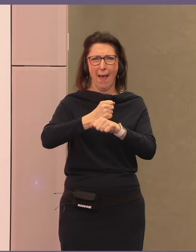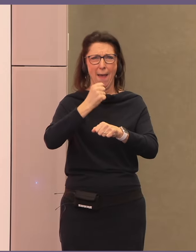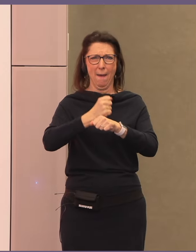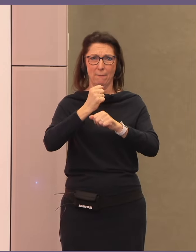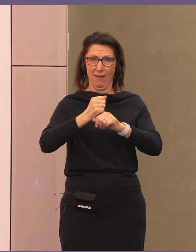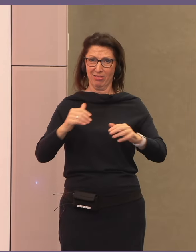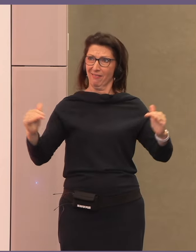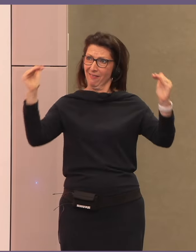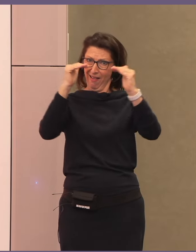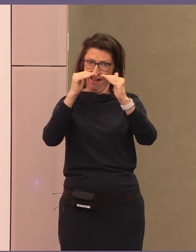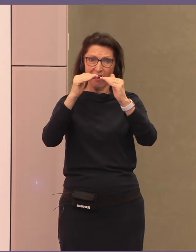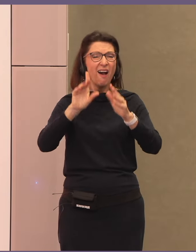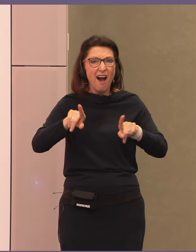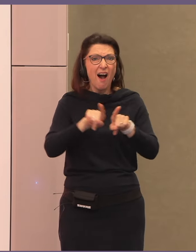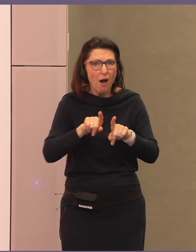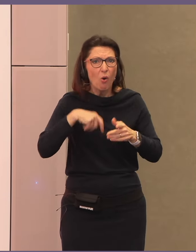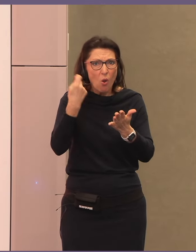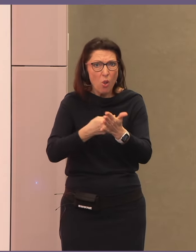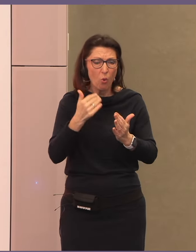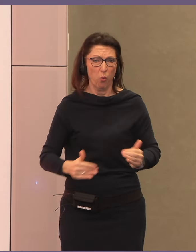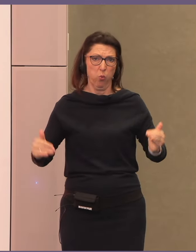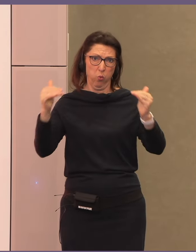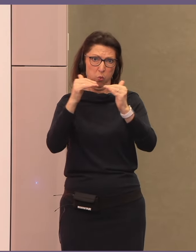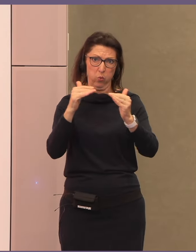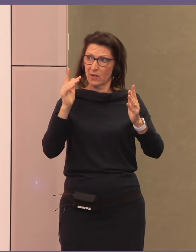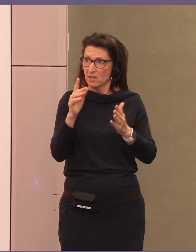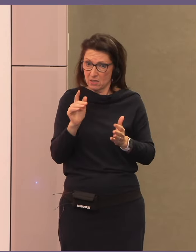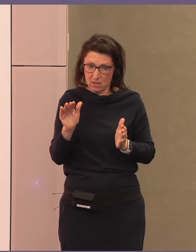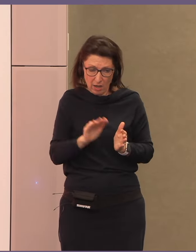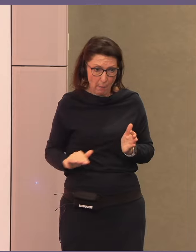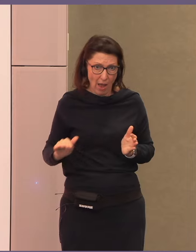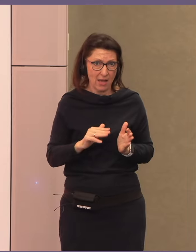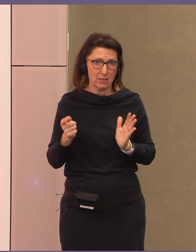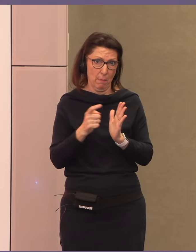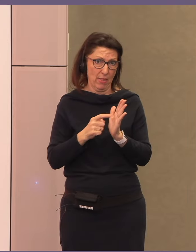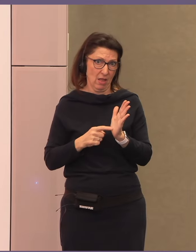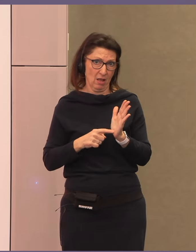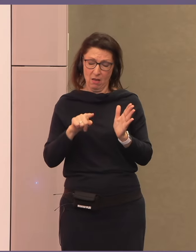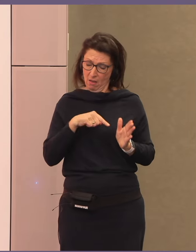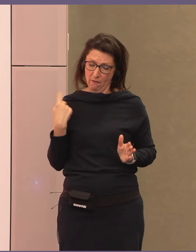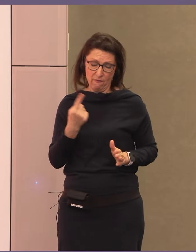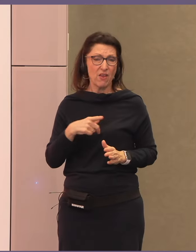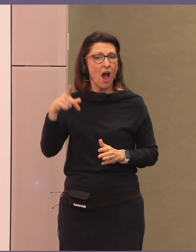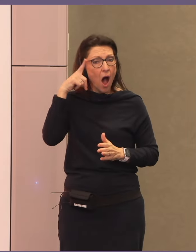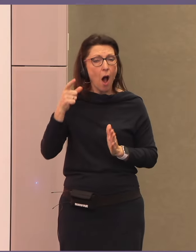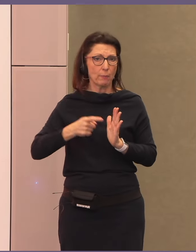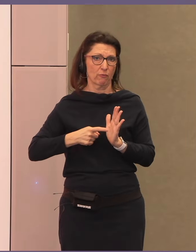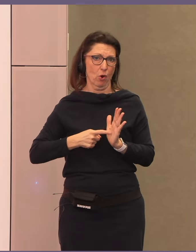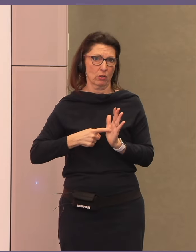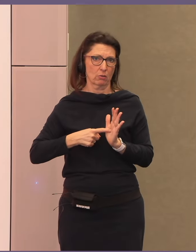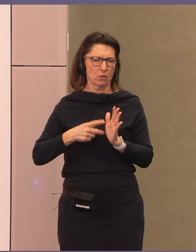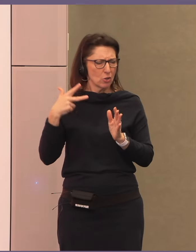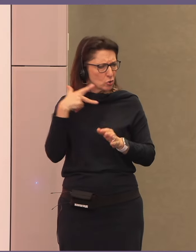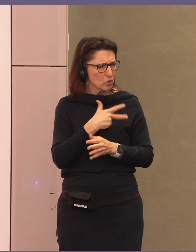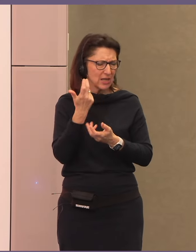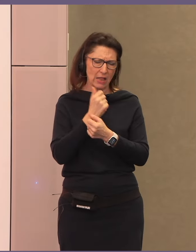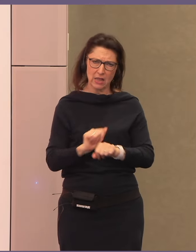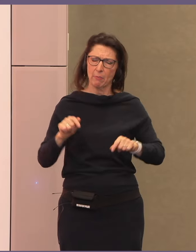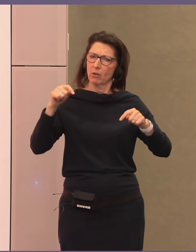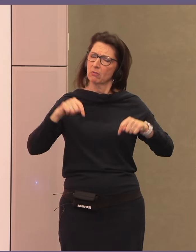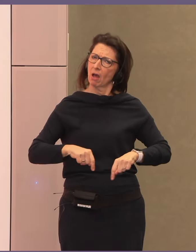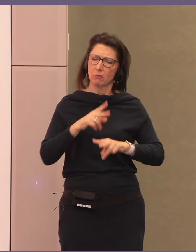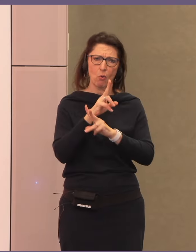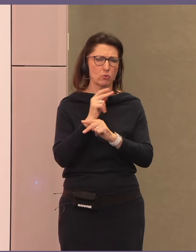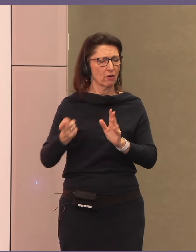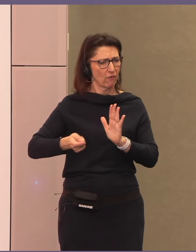umzusetzen. Ich habe es gemerkt, es wird eine der Grundbedingungen sein, eine der Hauptforderungen, um es zu konkretisieren, in der Sozialdemokratie in diesem Land,